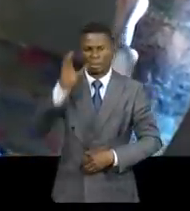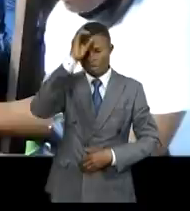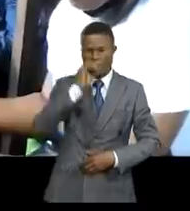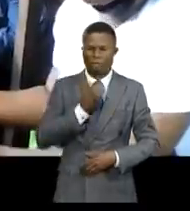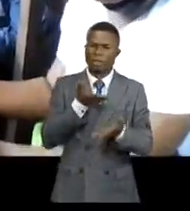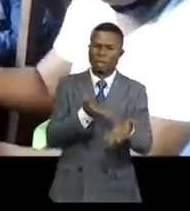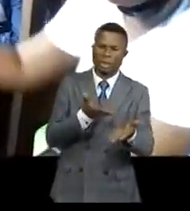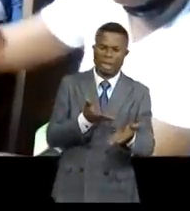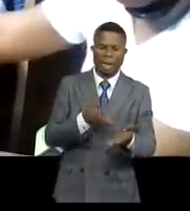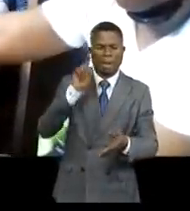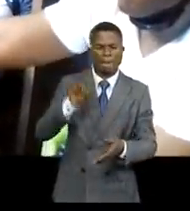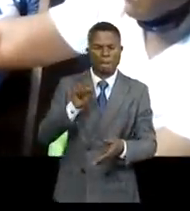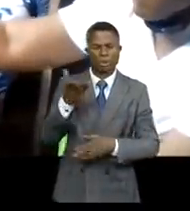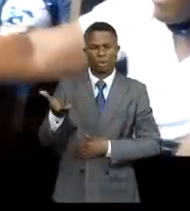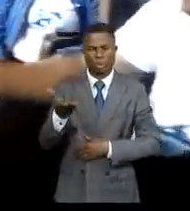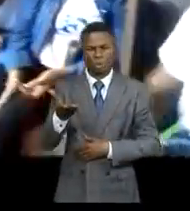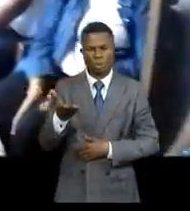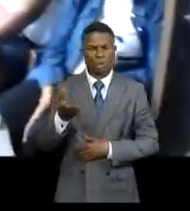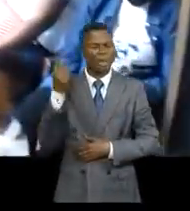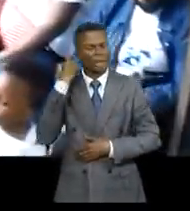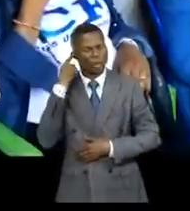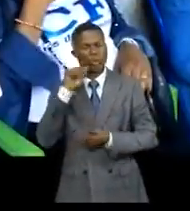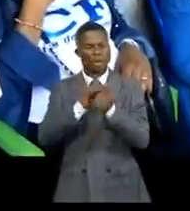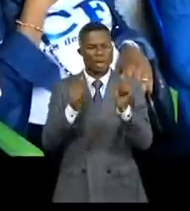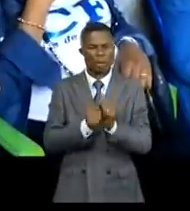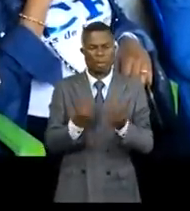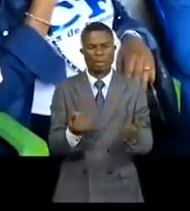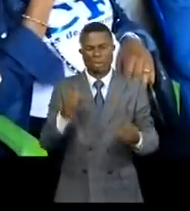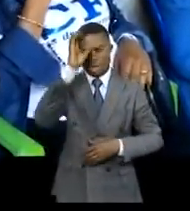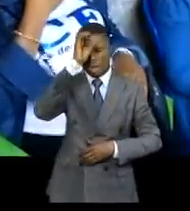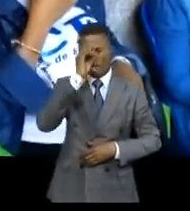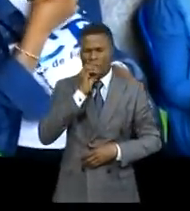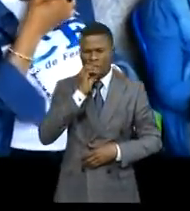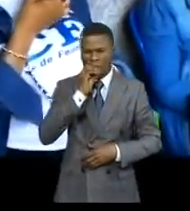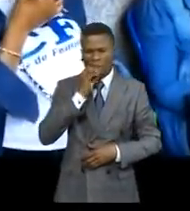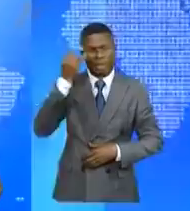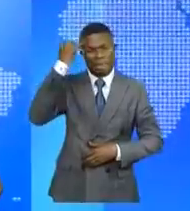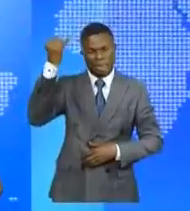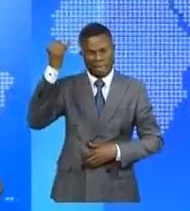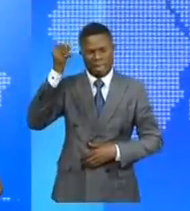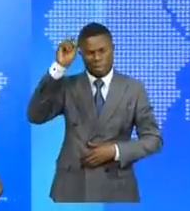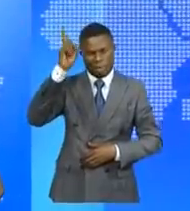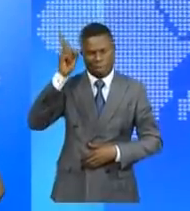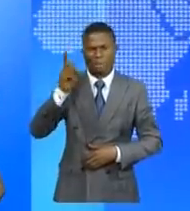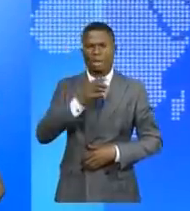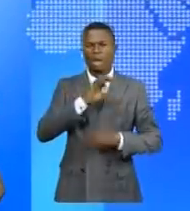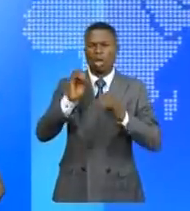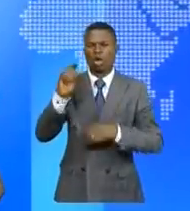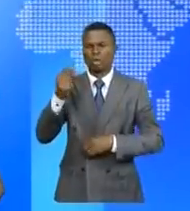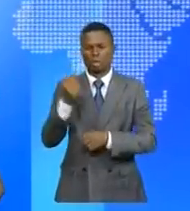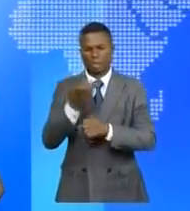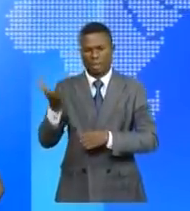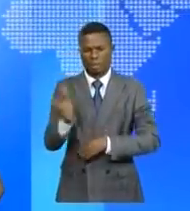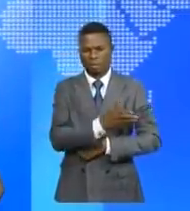en cas de besoin, être à leur écoute des vertus essentielles que porte cri des femmes. Allons dans la province